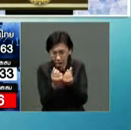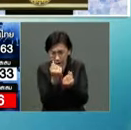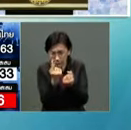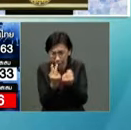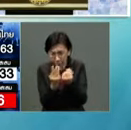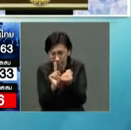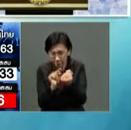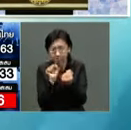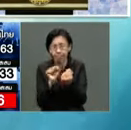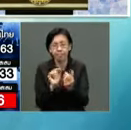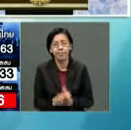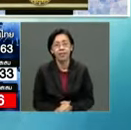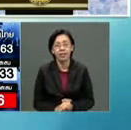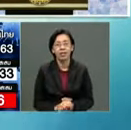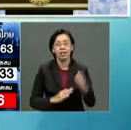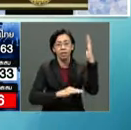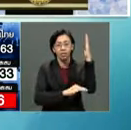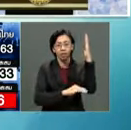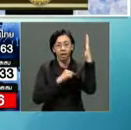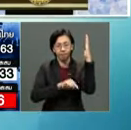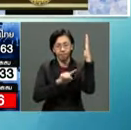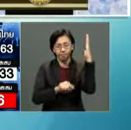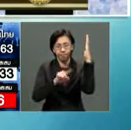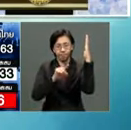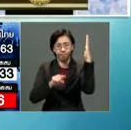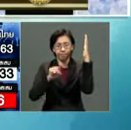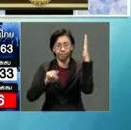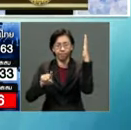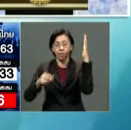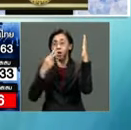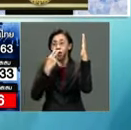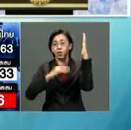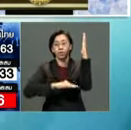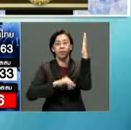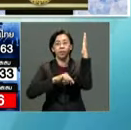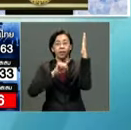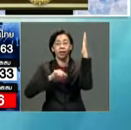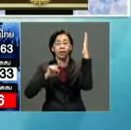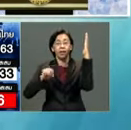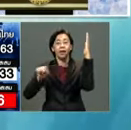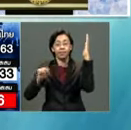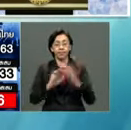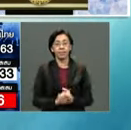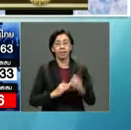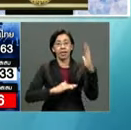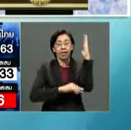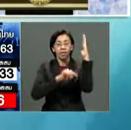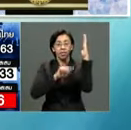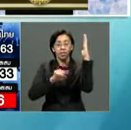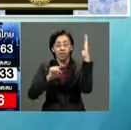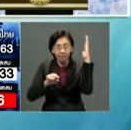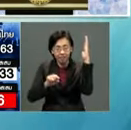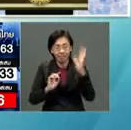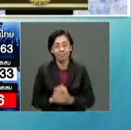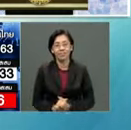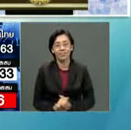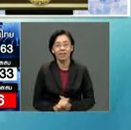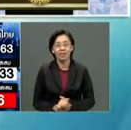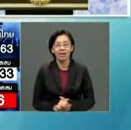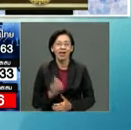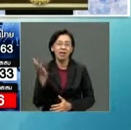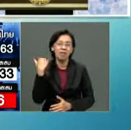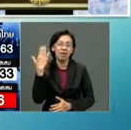นี่ยเราสามารถที่จะลดนะครับตัวเลขจาก2หลักจาก3หลักตั้งแต่ช่วง